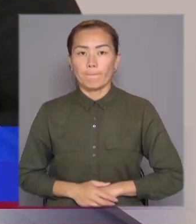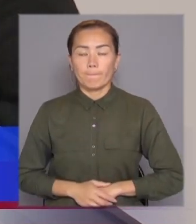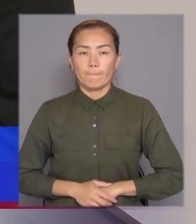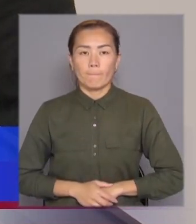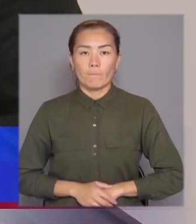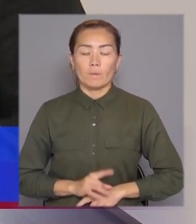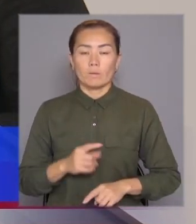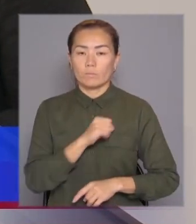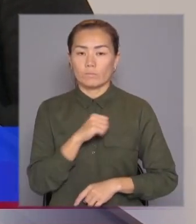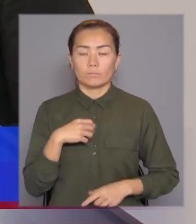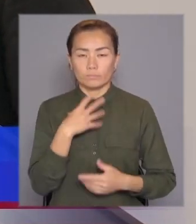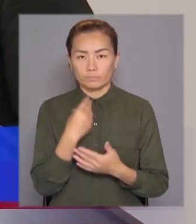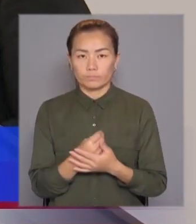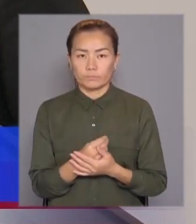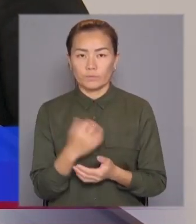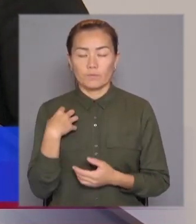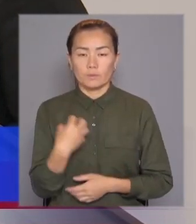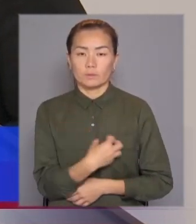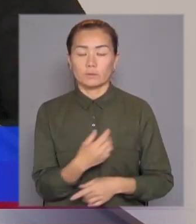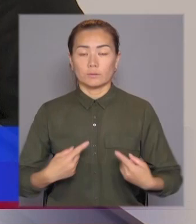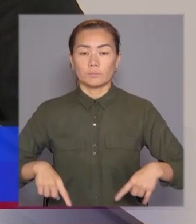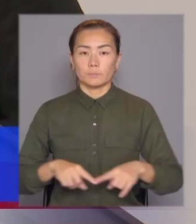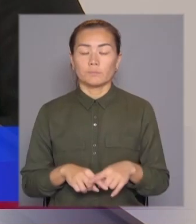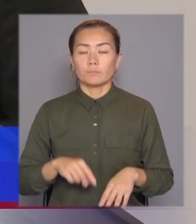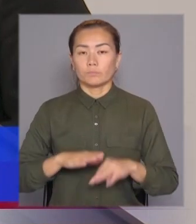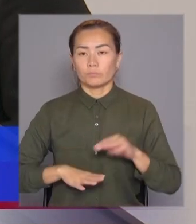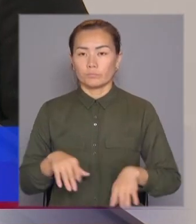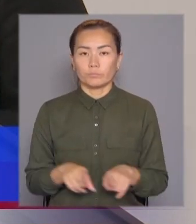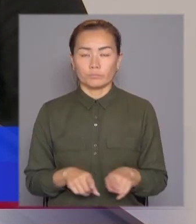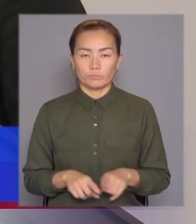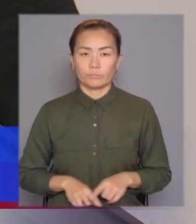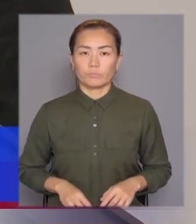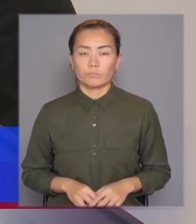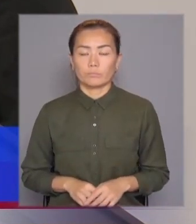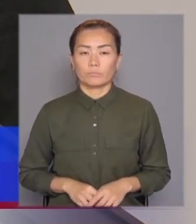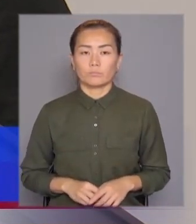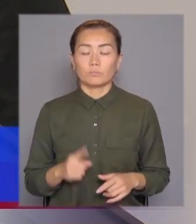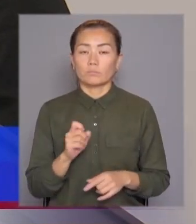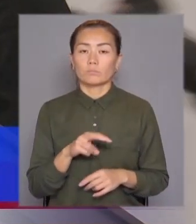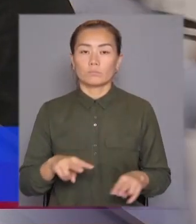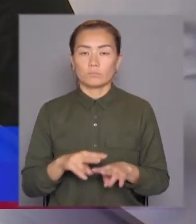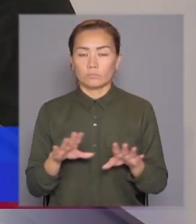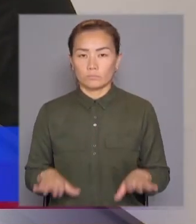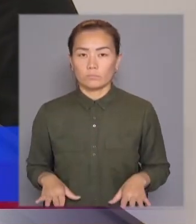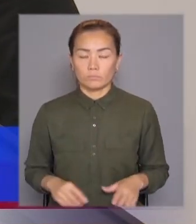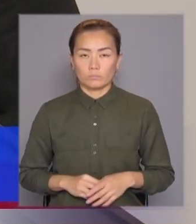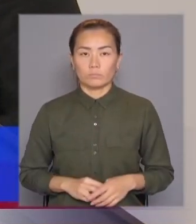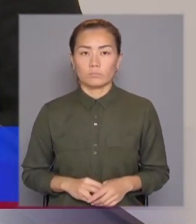Мен өзім Францияның мамандары, яғни Францияның француз ғалымдарының